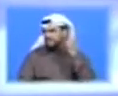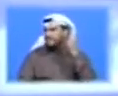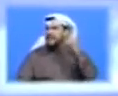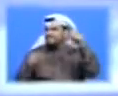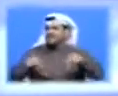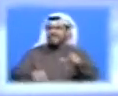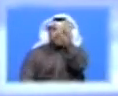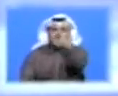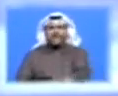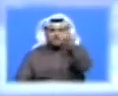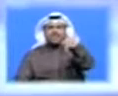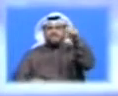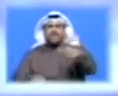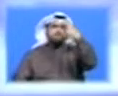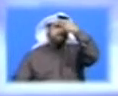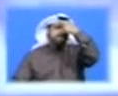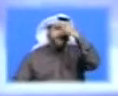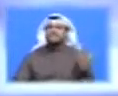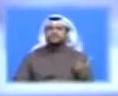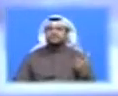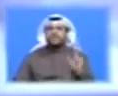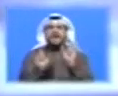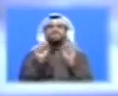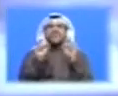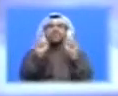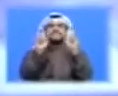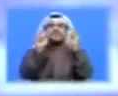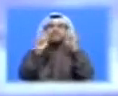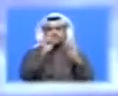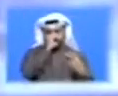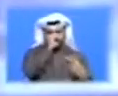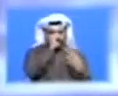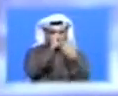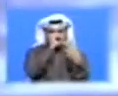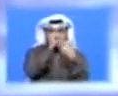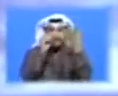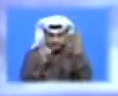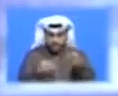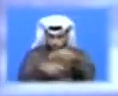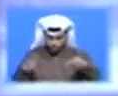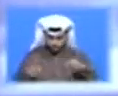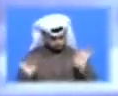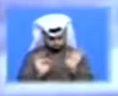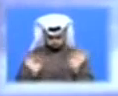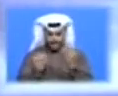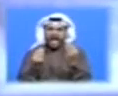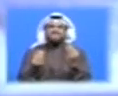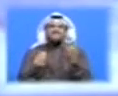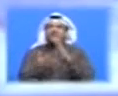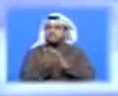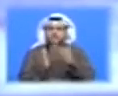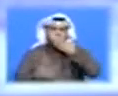الخنازير لا تمثل أي تهديد، وذكر الدويري أن وزارة الصحة اتخذت كافة الإجراءات الوقائية